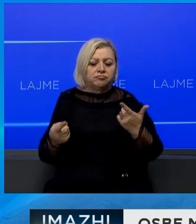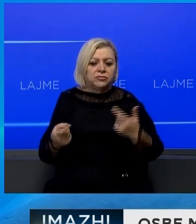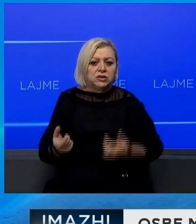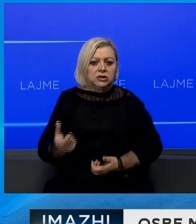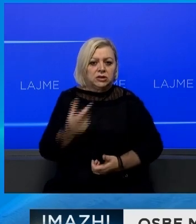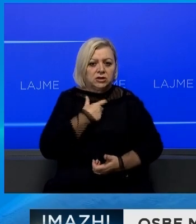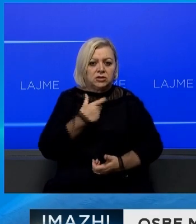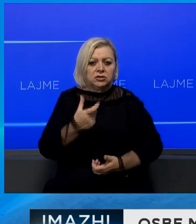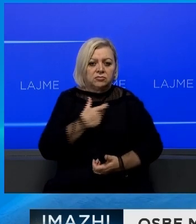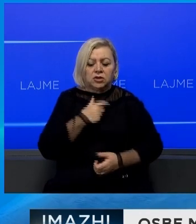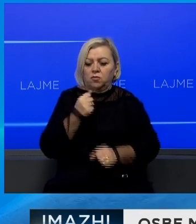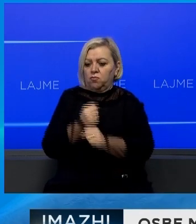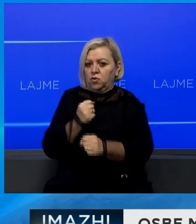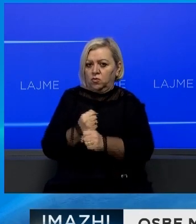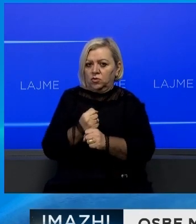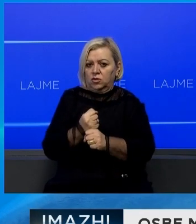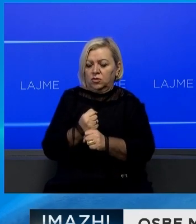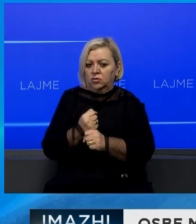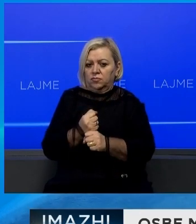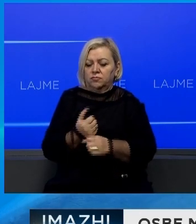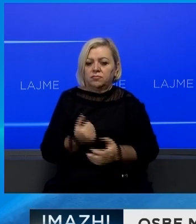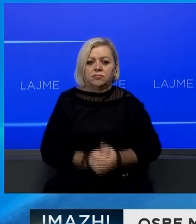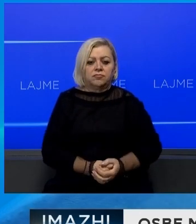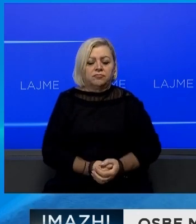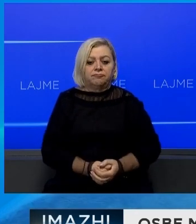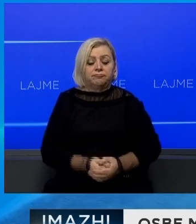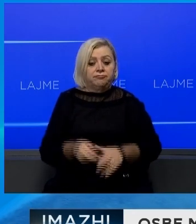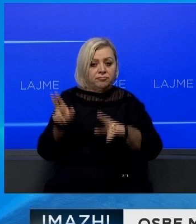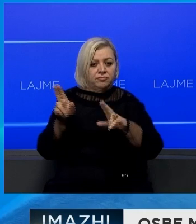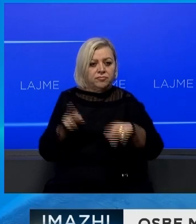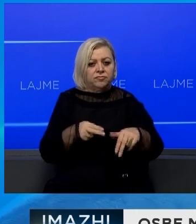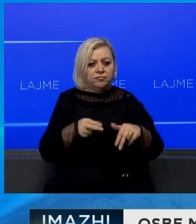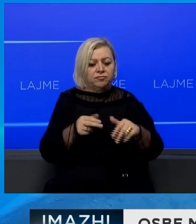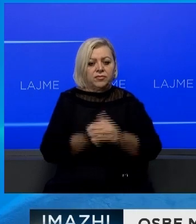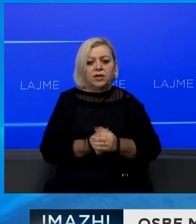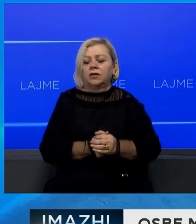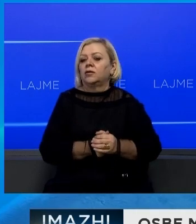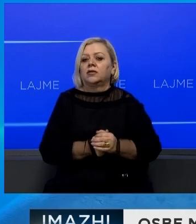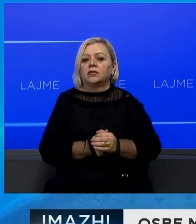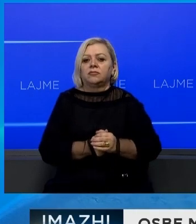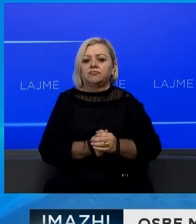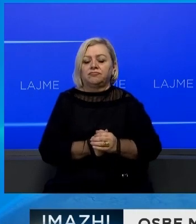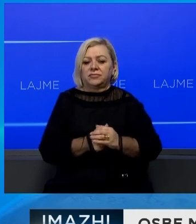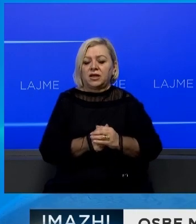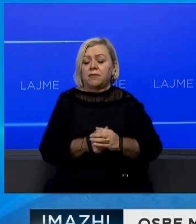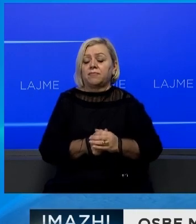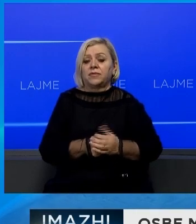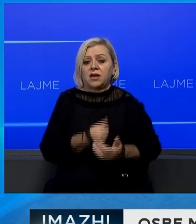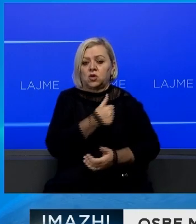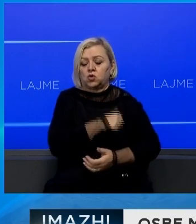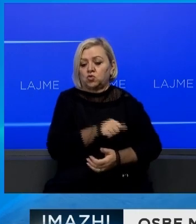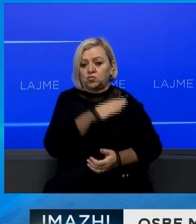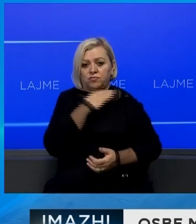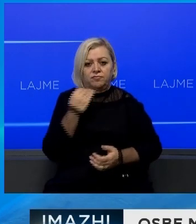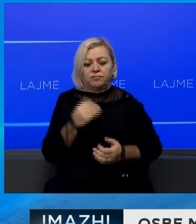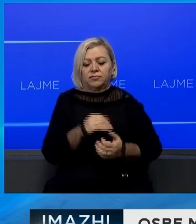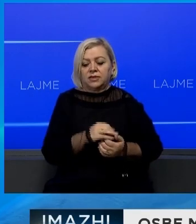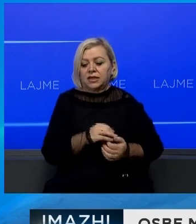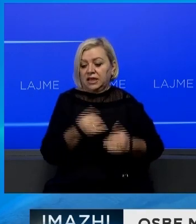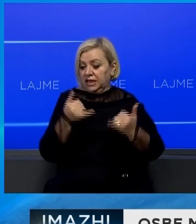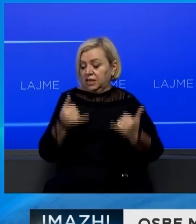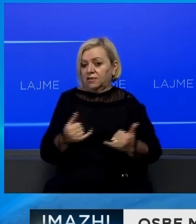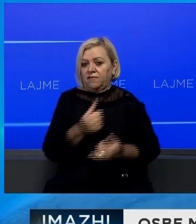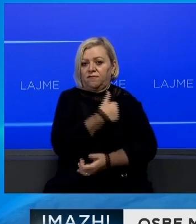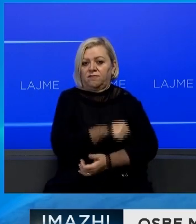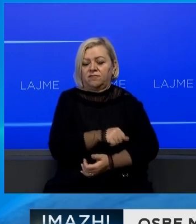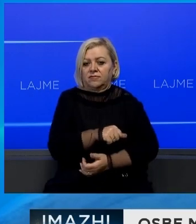ndikimet e punës që e bëjnë. Tani duke ju kthyer këtij rajoni pas shumë vitesh, këtë vit pra,